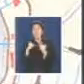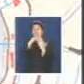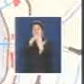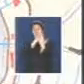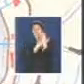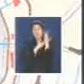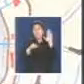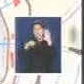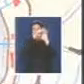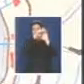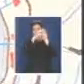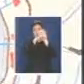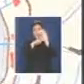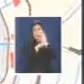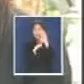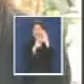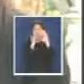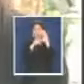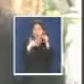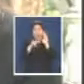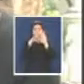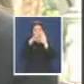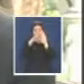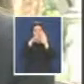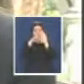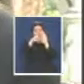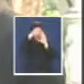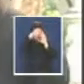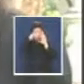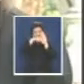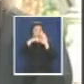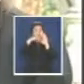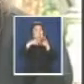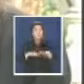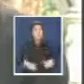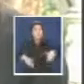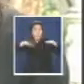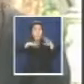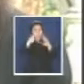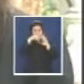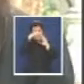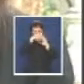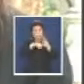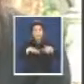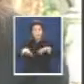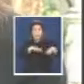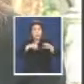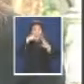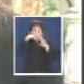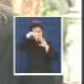ก็ต้องลงใช่ไหมครับ เราต้องลงตามคลองแต่เราต้องบริหารยังไงให้ลงไม่ให้น้ำท่วมขัง ลงด้วยการบริหาร ลงด้วยการบริหารนะคะ